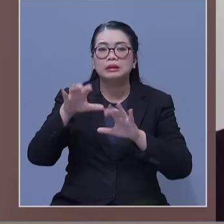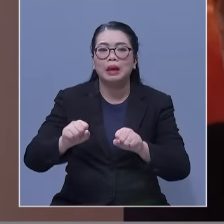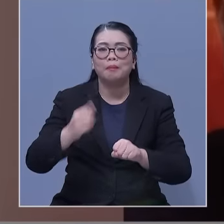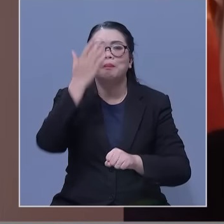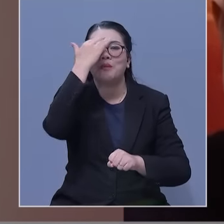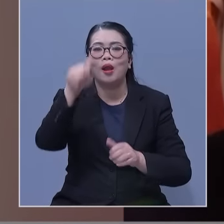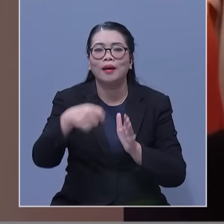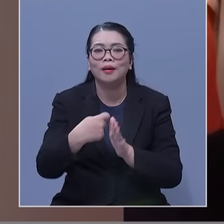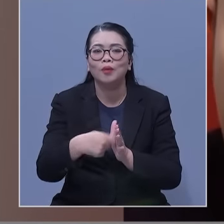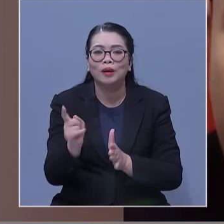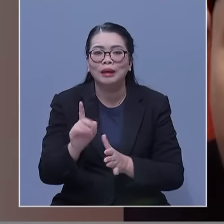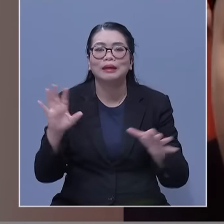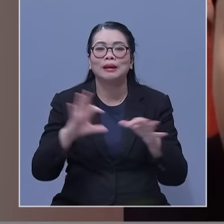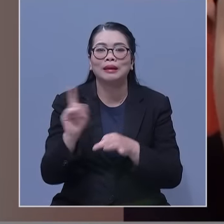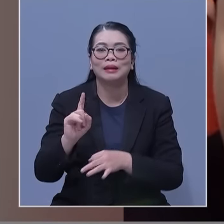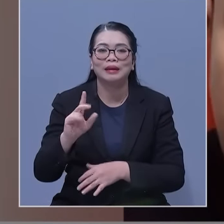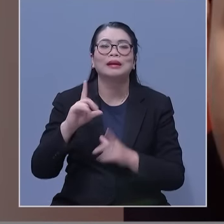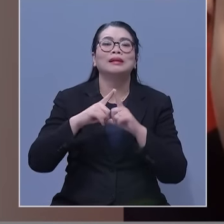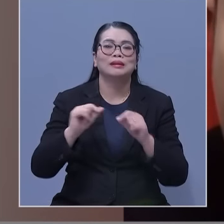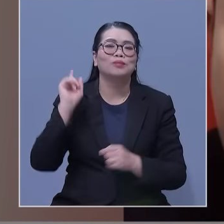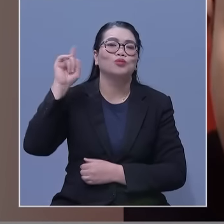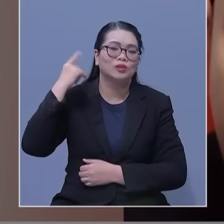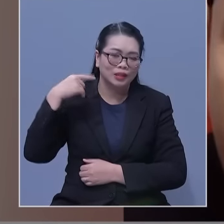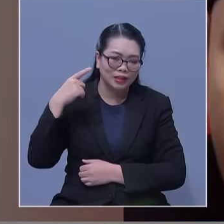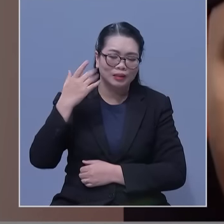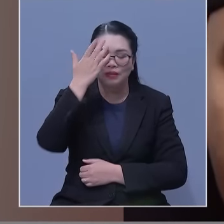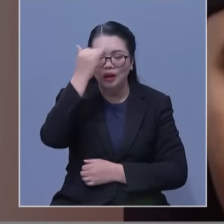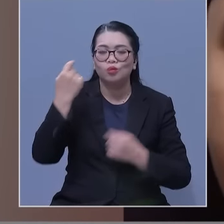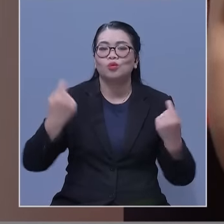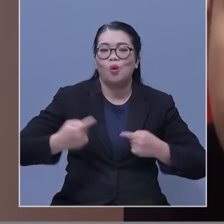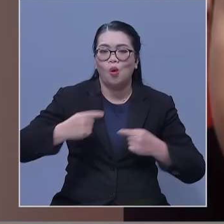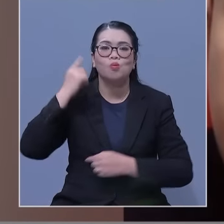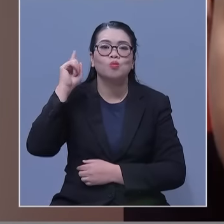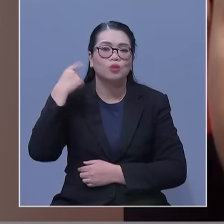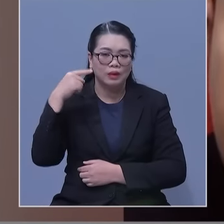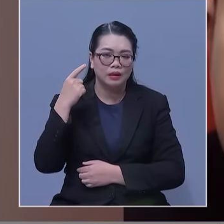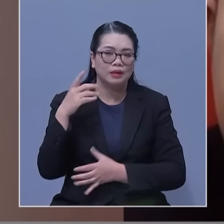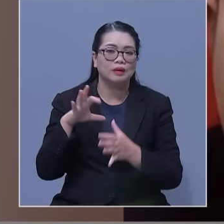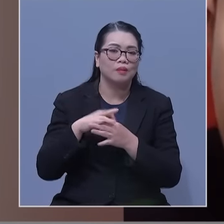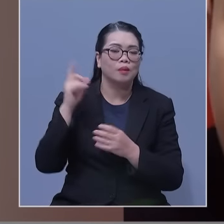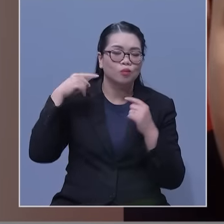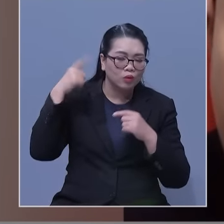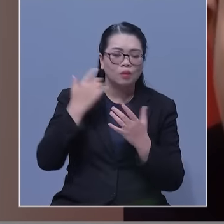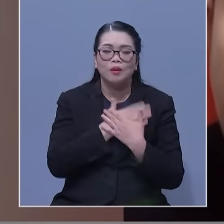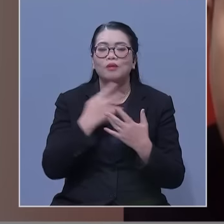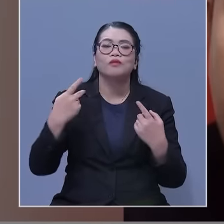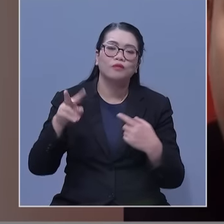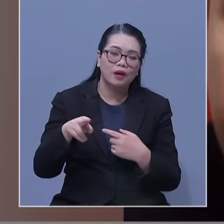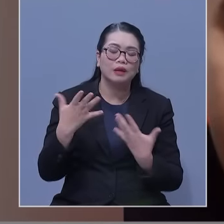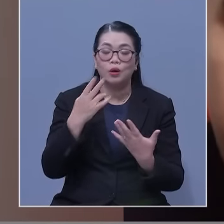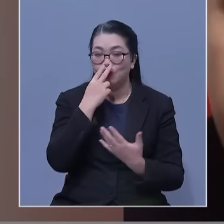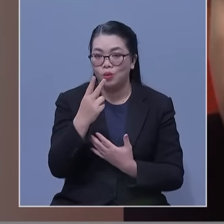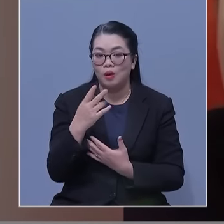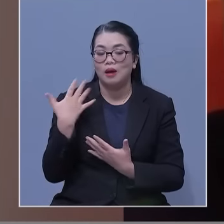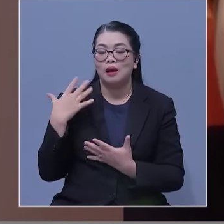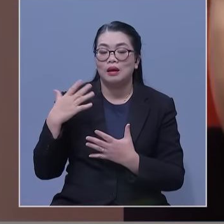ในครั้งนี้มาจากเรื่องของผู้หญิงนะคุณจอยนะบอกว่ามีการทะเลาะเบาะแว้งกับผู้หญิงรวมถึงเดี๋ยวจะมีภาพบรรยากาศให้ดูว่า